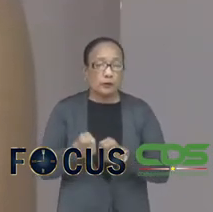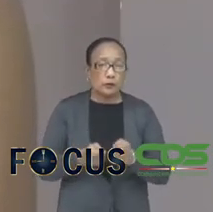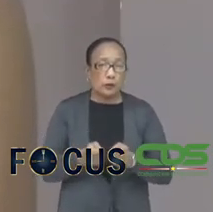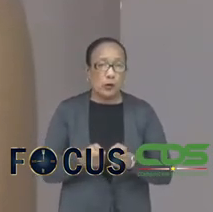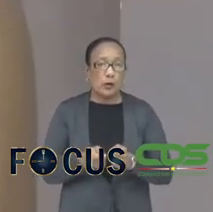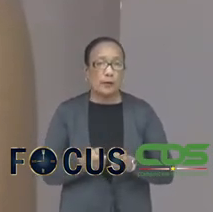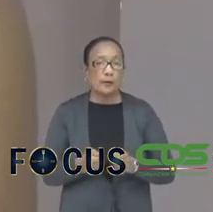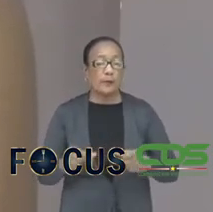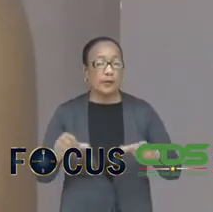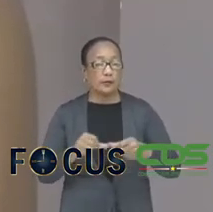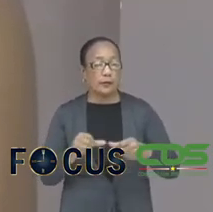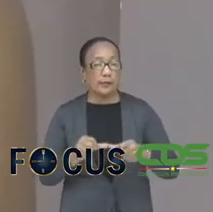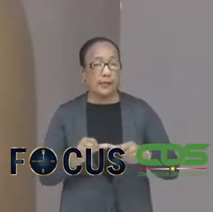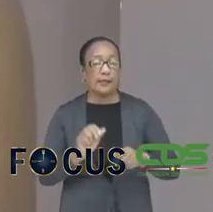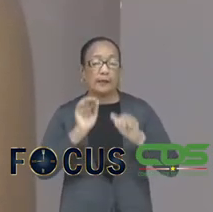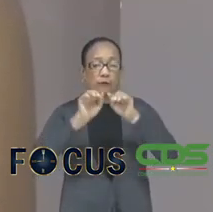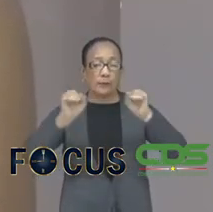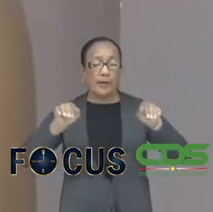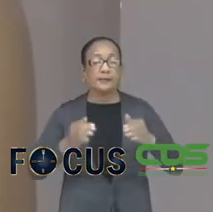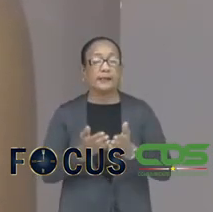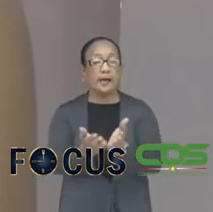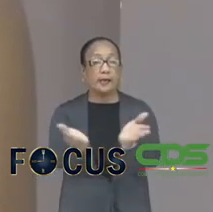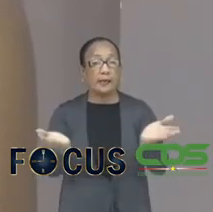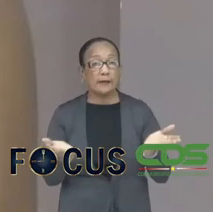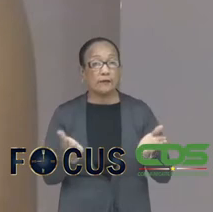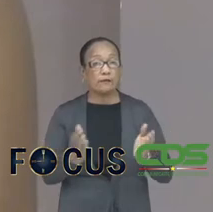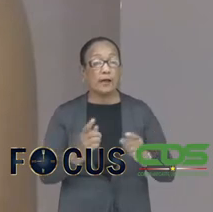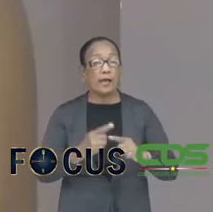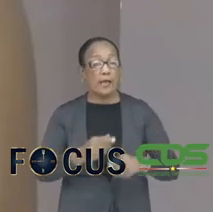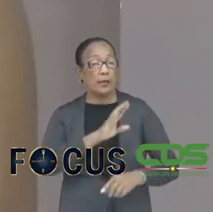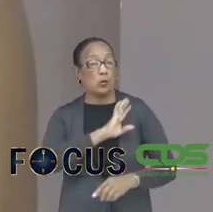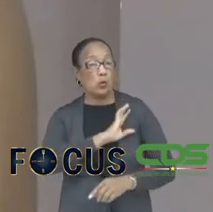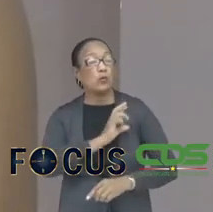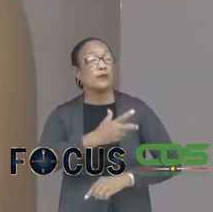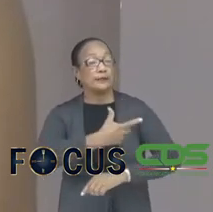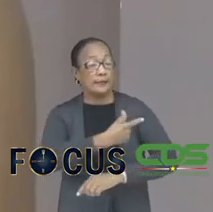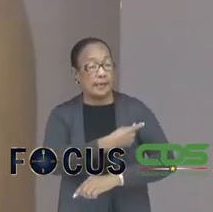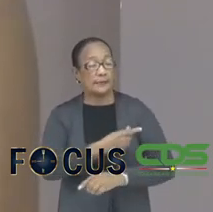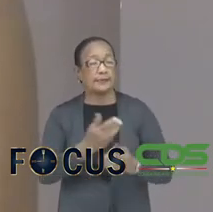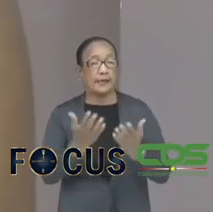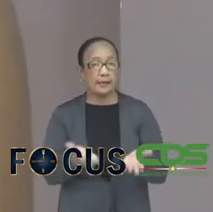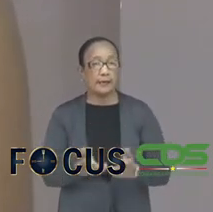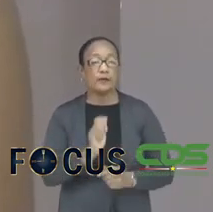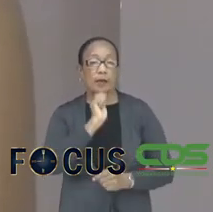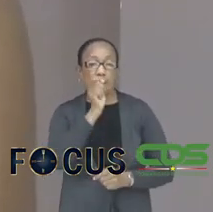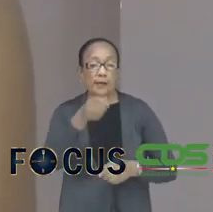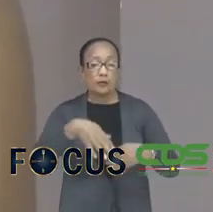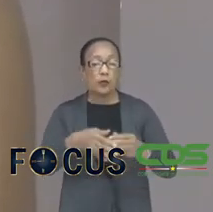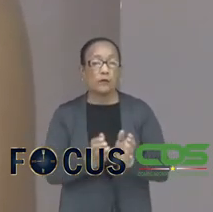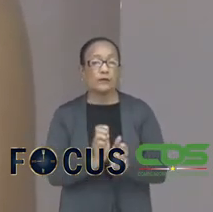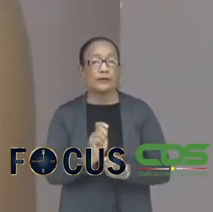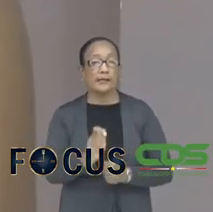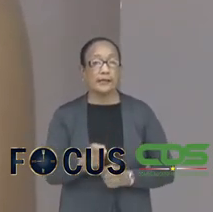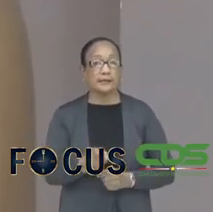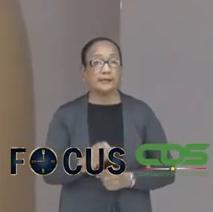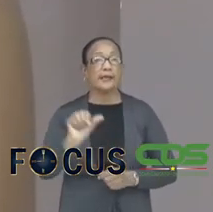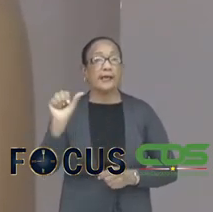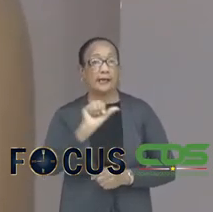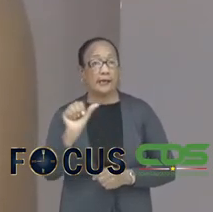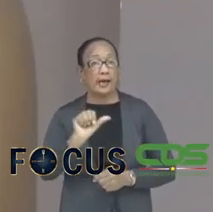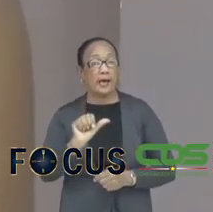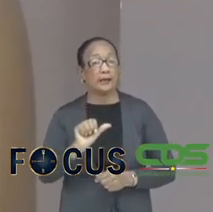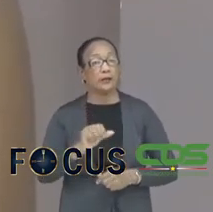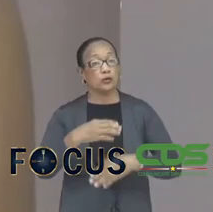informatie kan verstrekken en indien gewenst vaccinaties kan toedienen. De persconferenties krijgen dus een ander